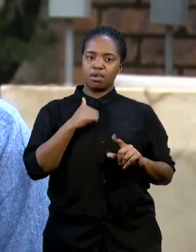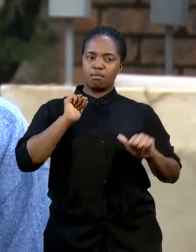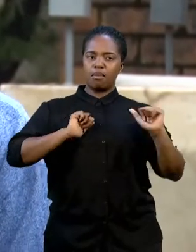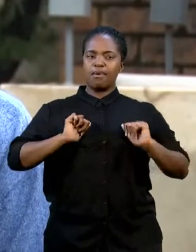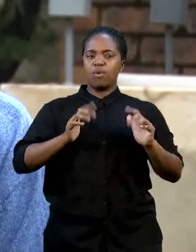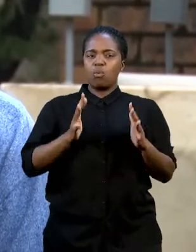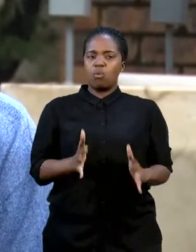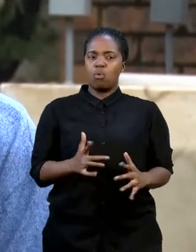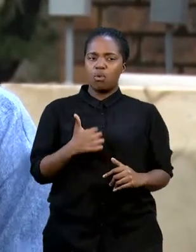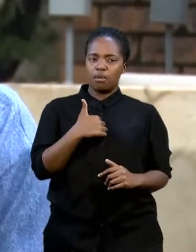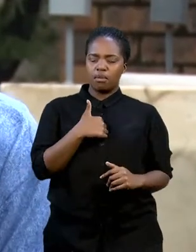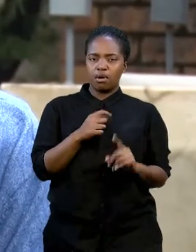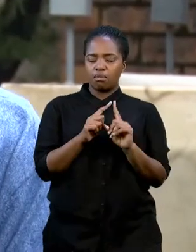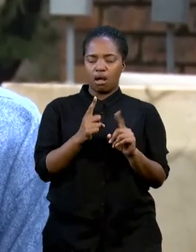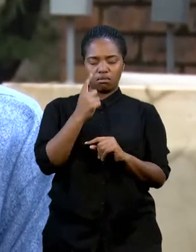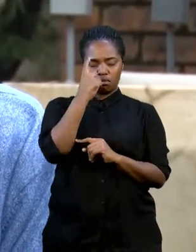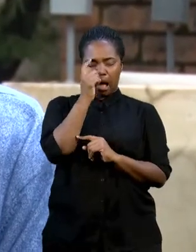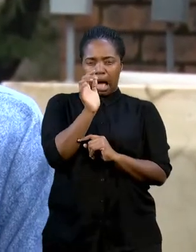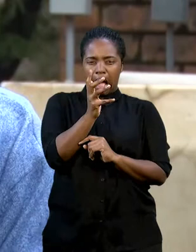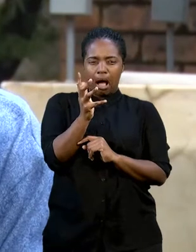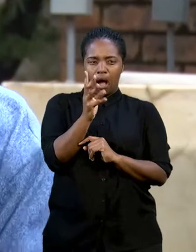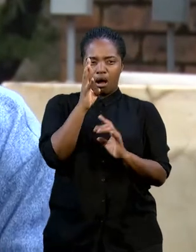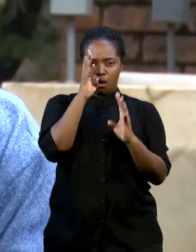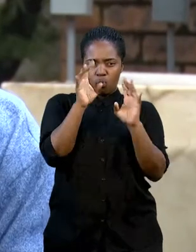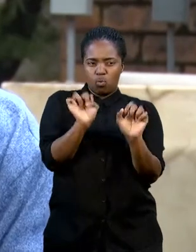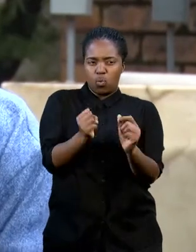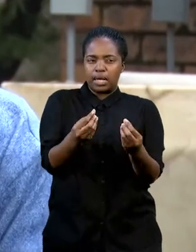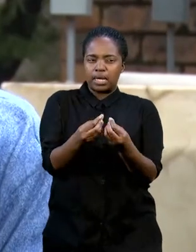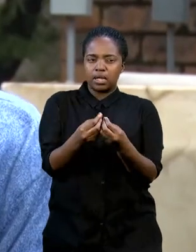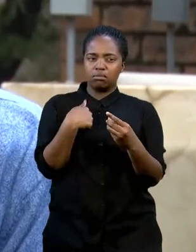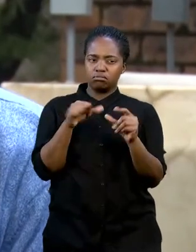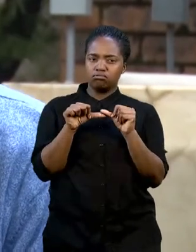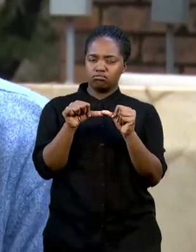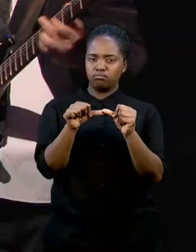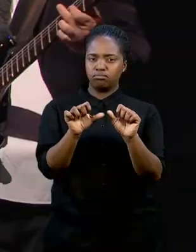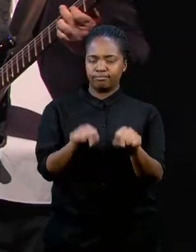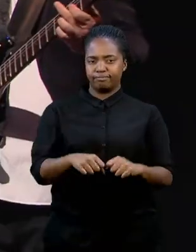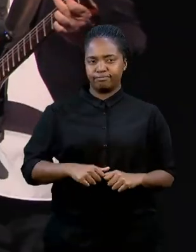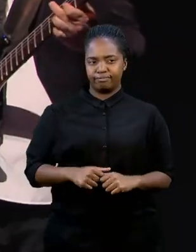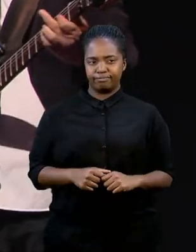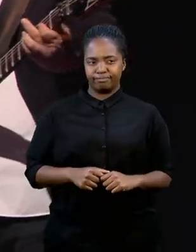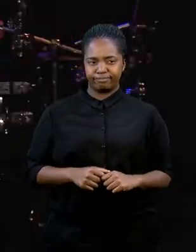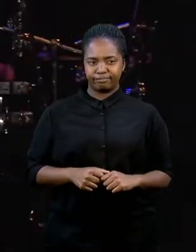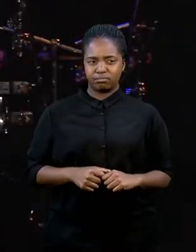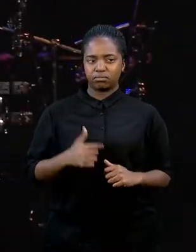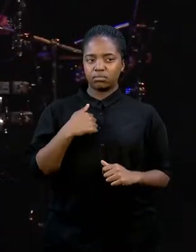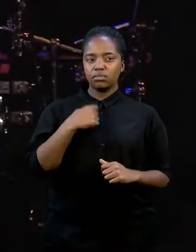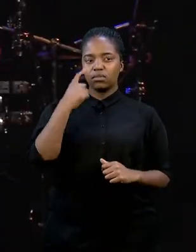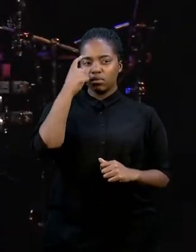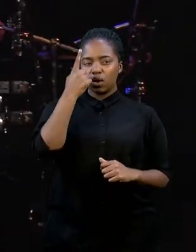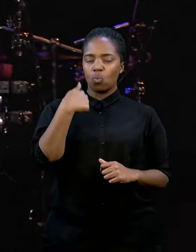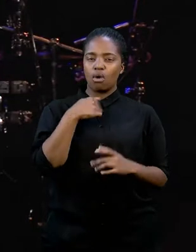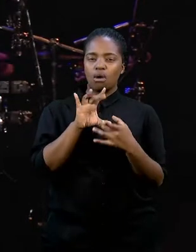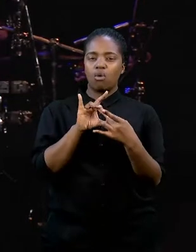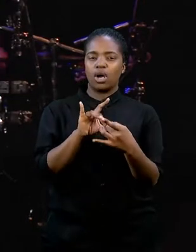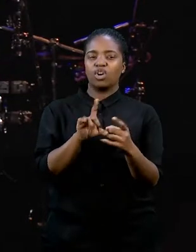hart uit? En musiek is een van daai dinge wat vir my 'n platform bly skep het om aan te gaan werk is. Ek dink mense kan